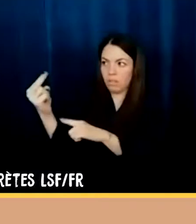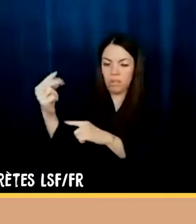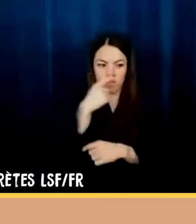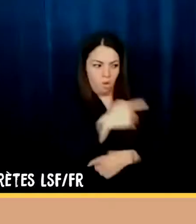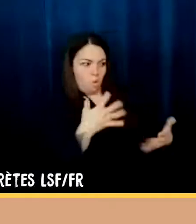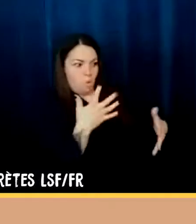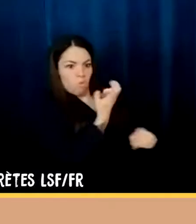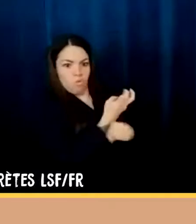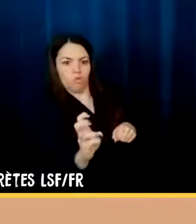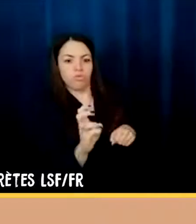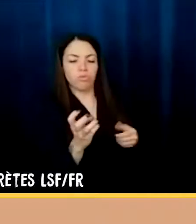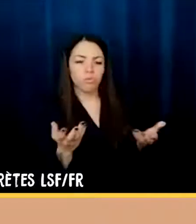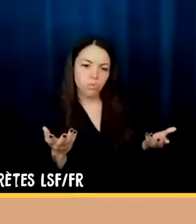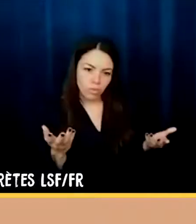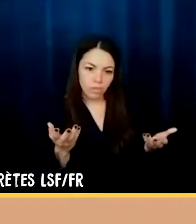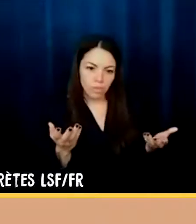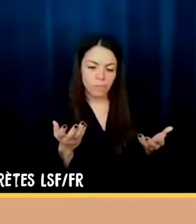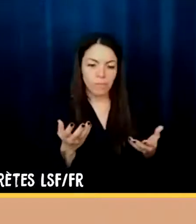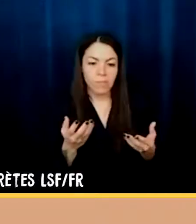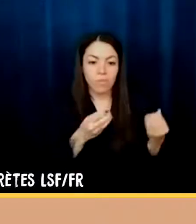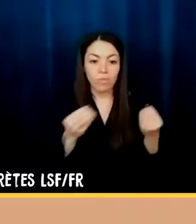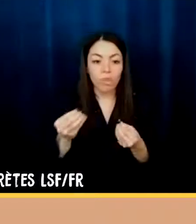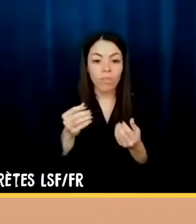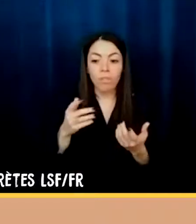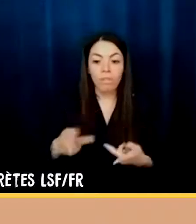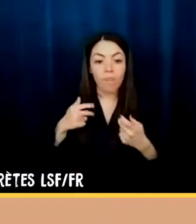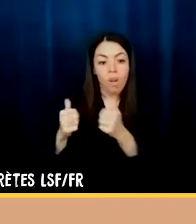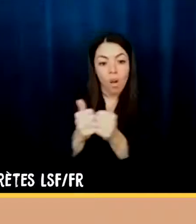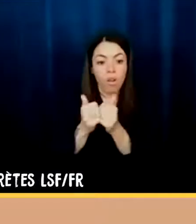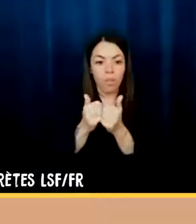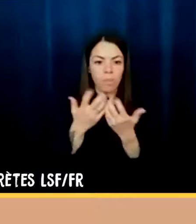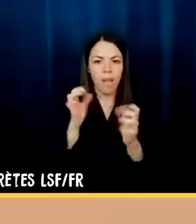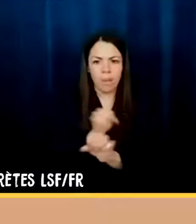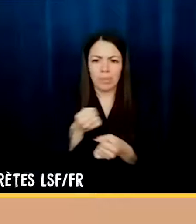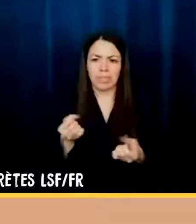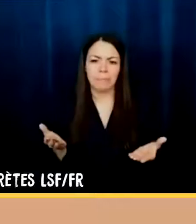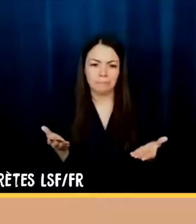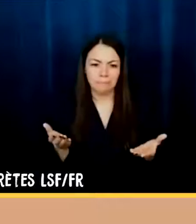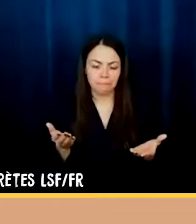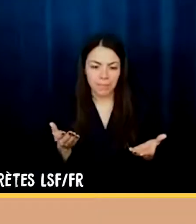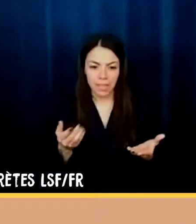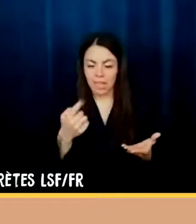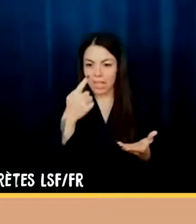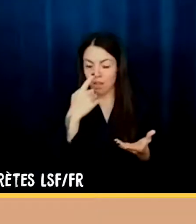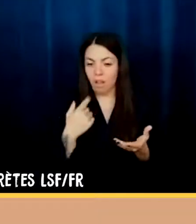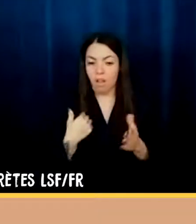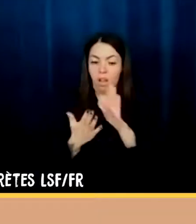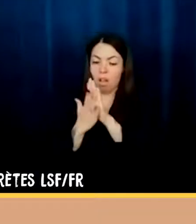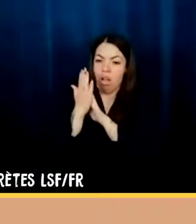ces préoccupations, effectivement, ne m'ont pas permis de me mobiliser de manière aussi énergique,